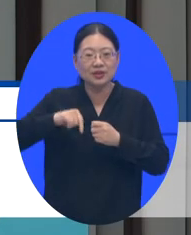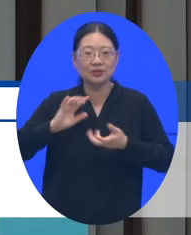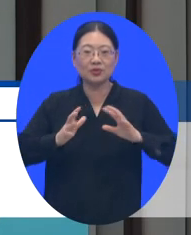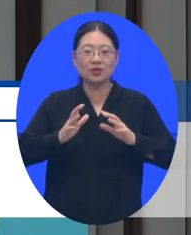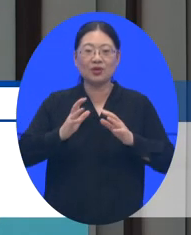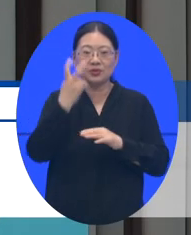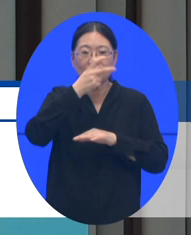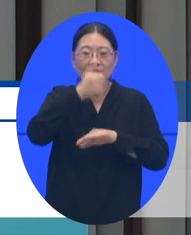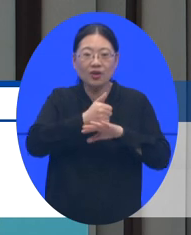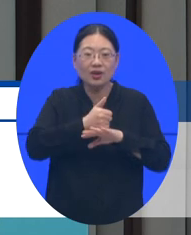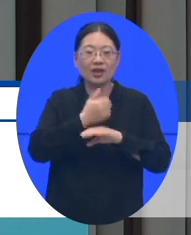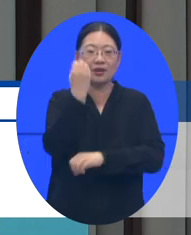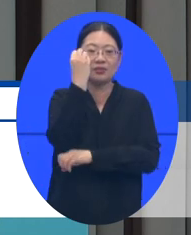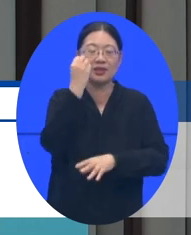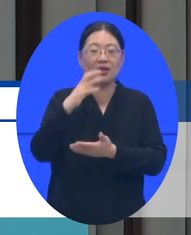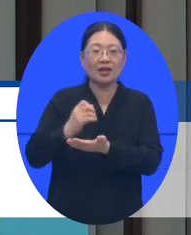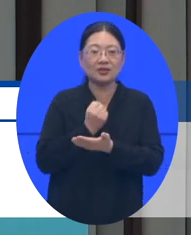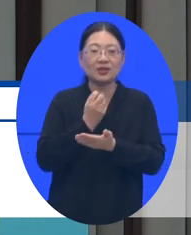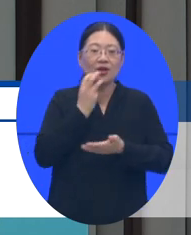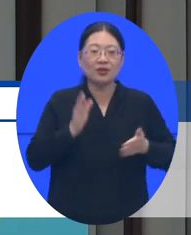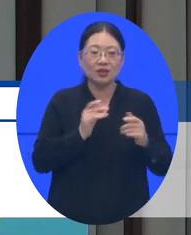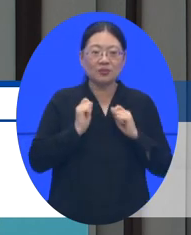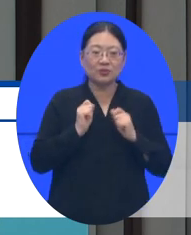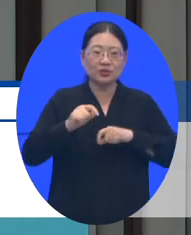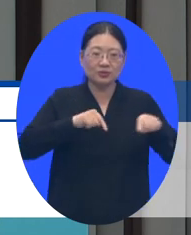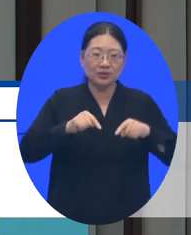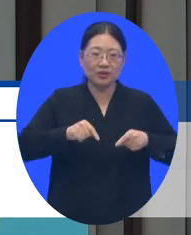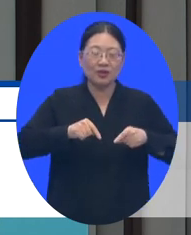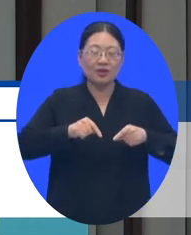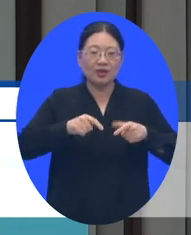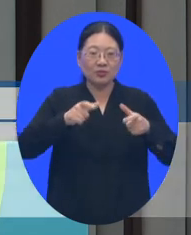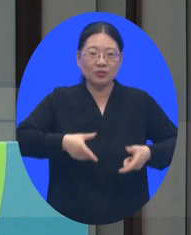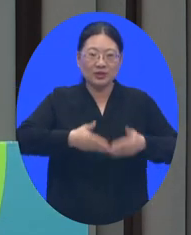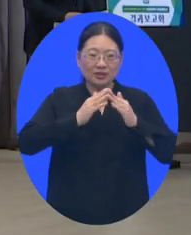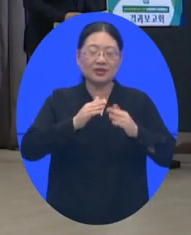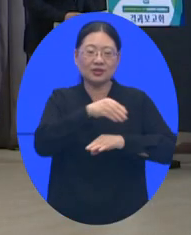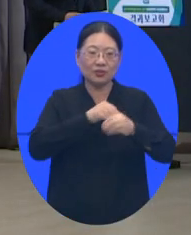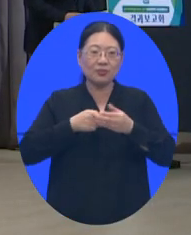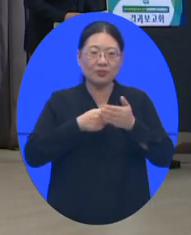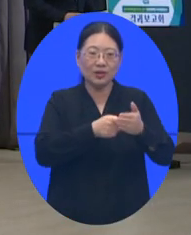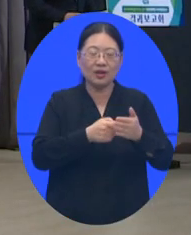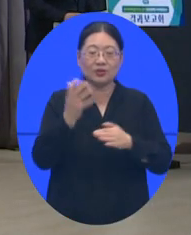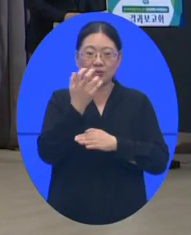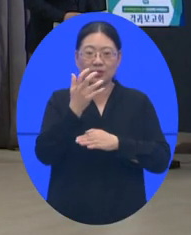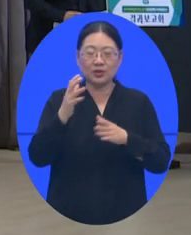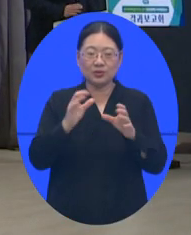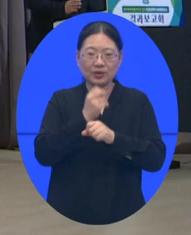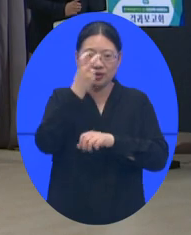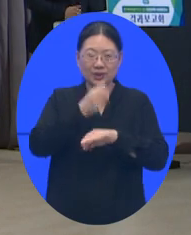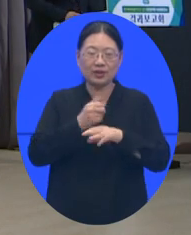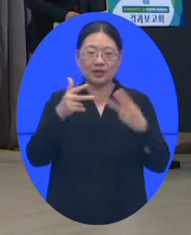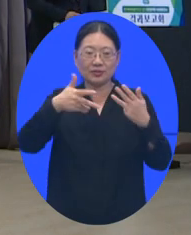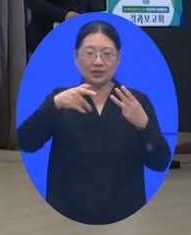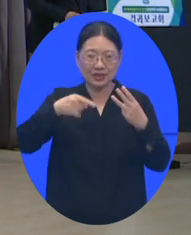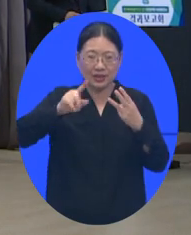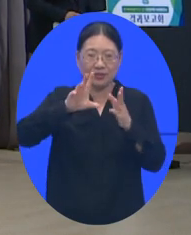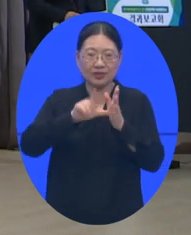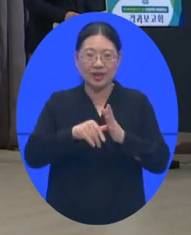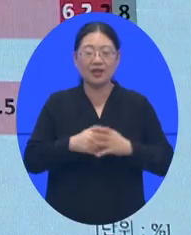바탕으로 경기북부특별자치도 설치를 적극적으로 추진할 것을 권고합니다. 조사 결과 최종 3차